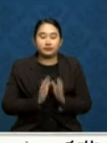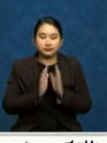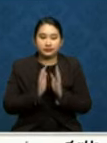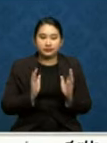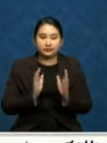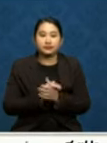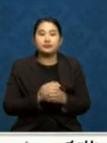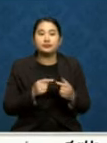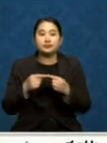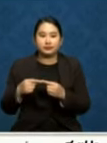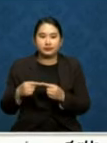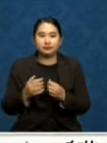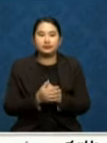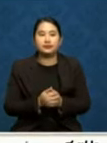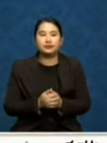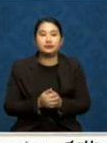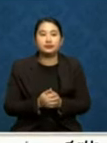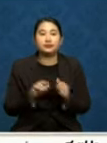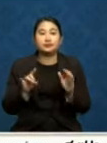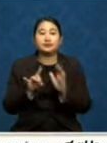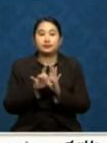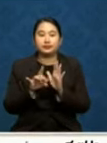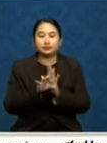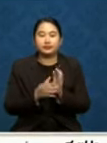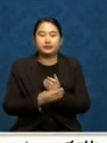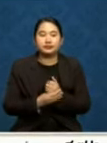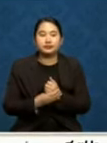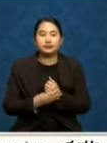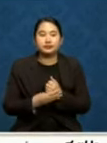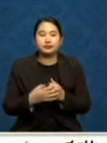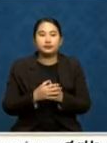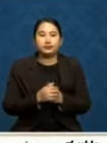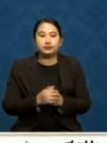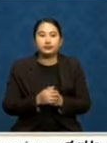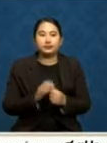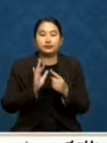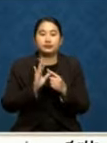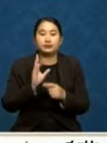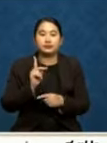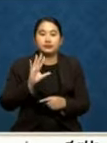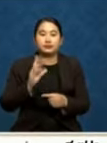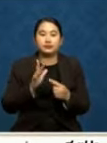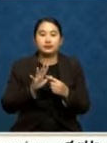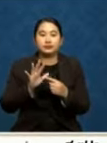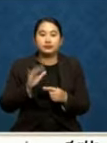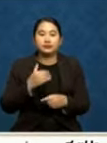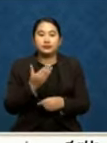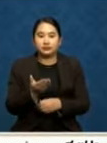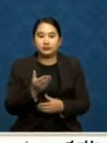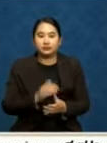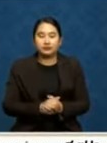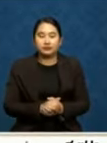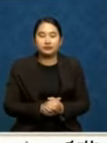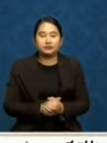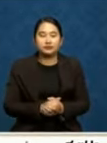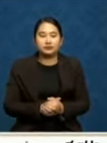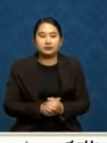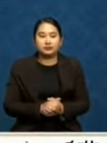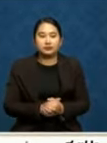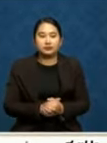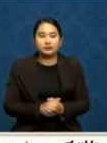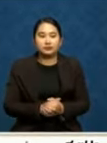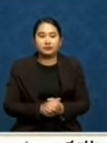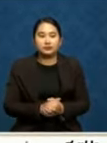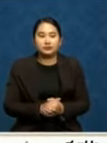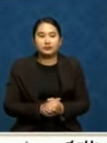มากครับท่านต่อไปท่านสุดท้ายนะครับท่านเกชาศักดิ์สมบูรณ์ครับเรียนเชิญครับ